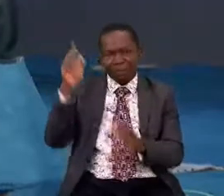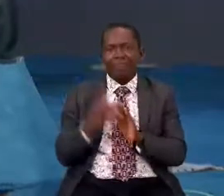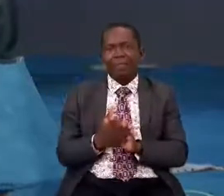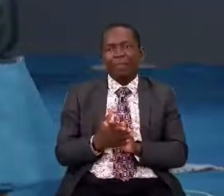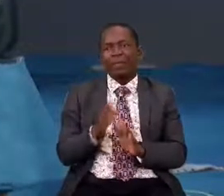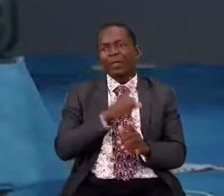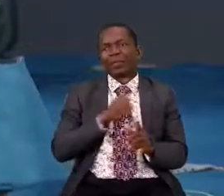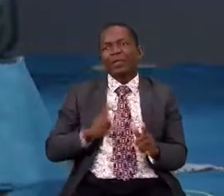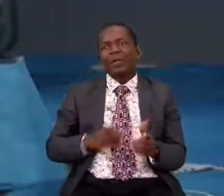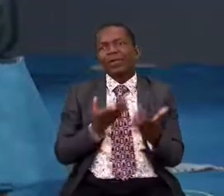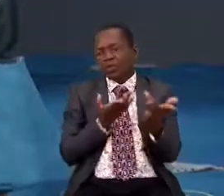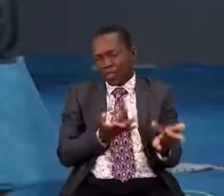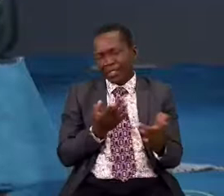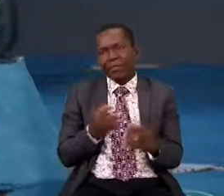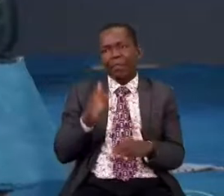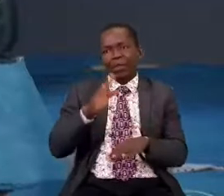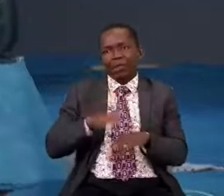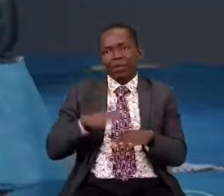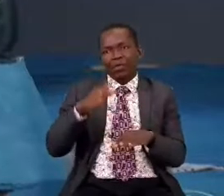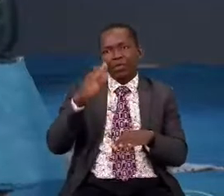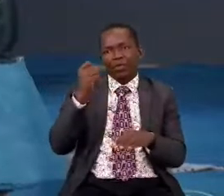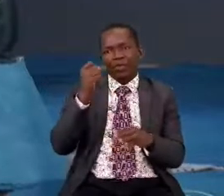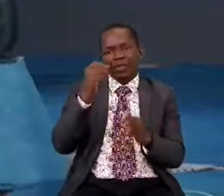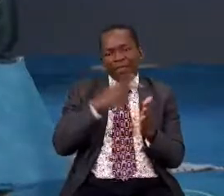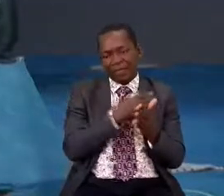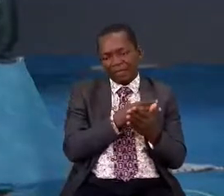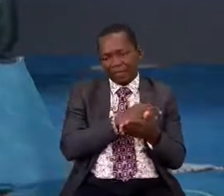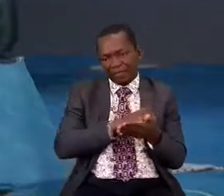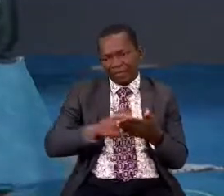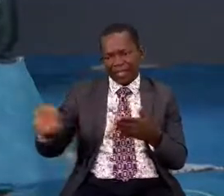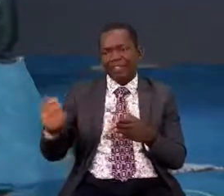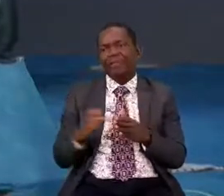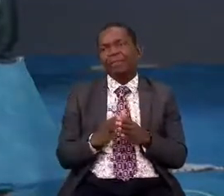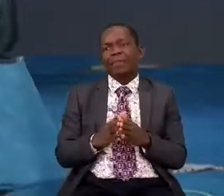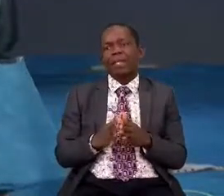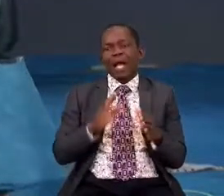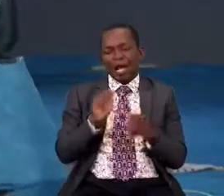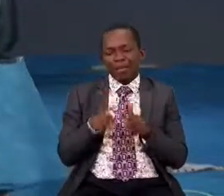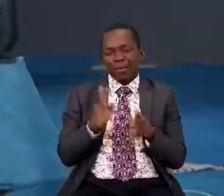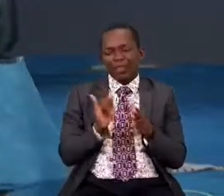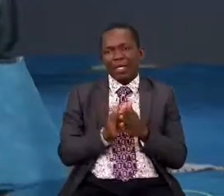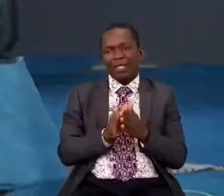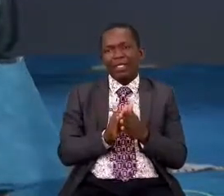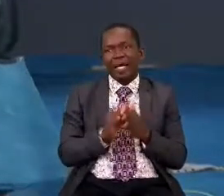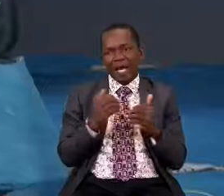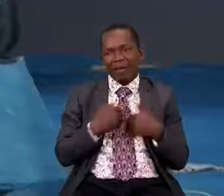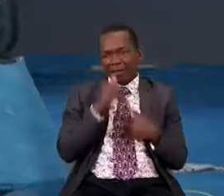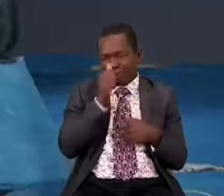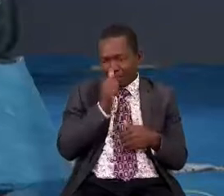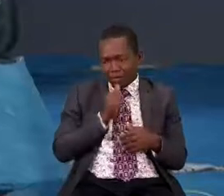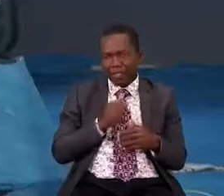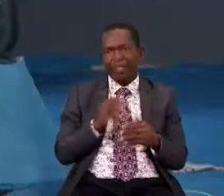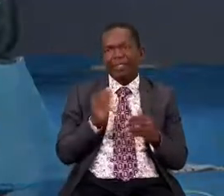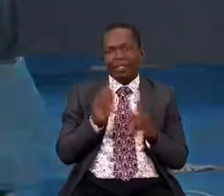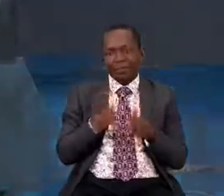heureux ceux qui sont patients, ceux qui attendent, ceux qui ne font pas de campagne pour le leadership,